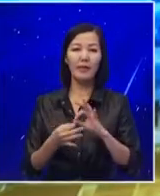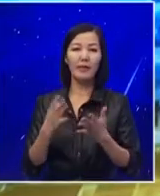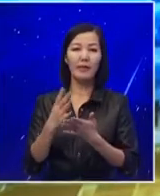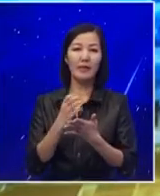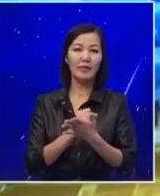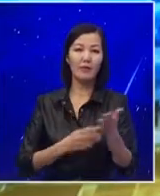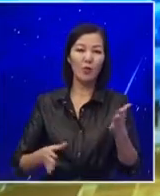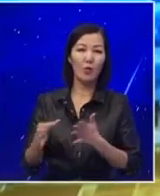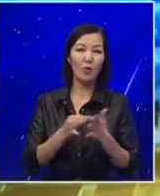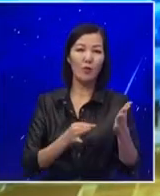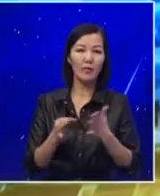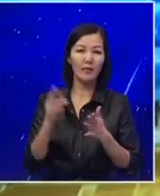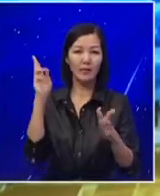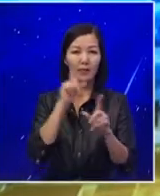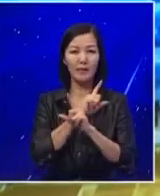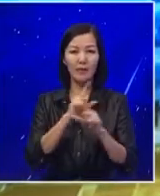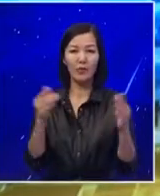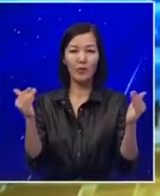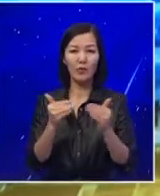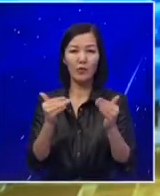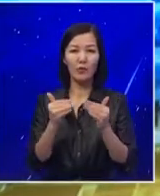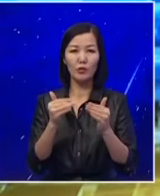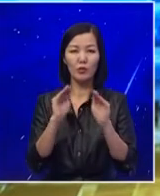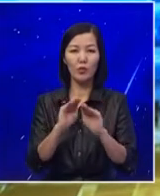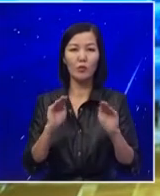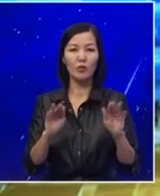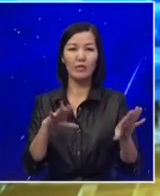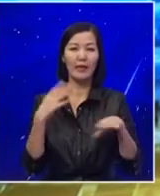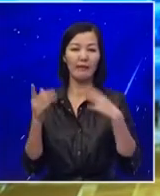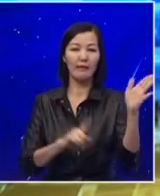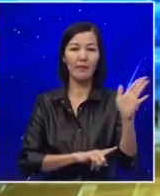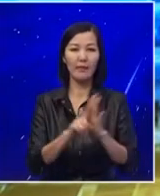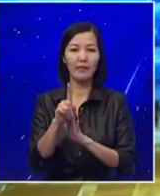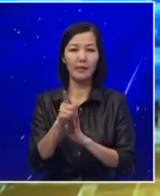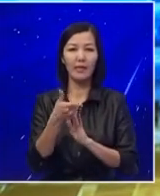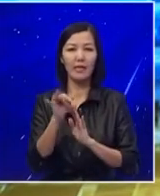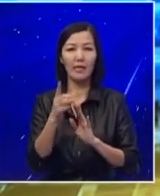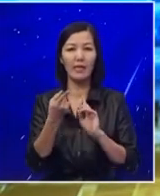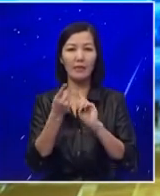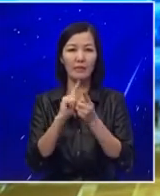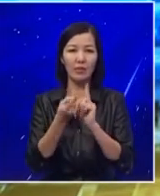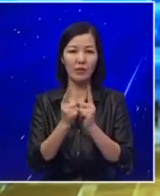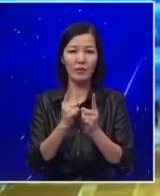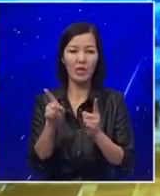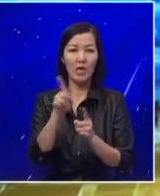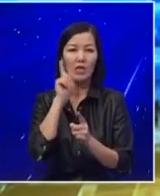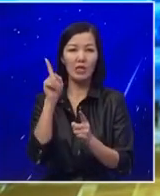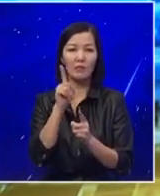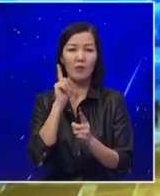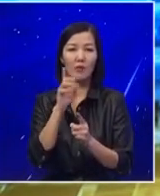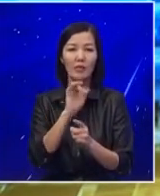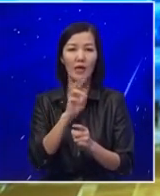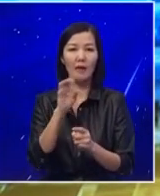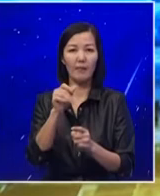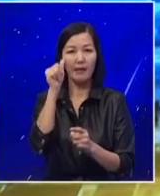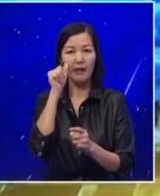Олимпиадалық резервтегі областық мамандандырылған мектеп-интернат колледжінің оқушылары дайындықты бастап кетті. Грек-рим стилінде күресетін жас